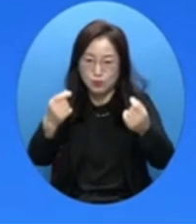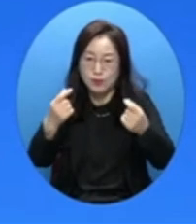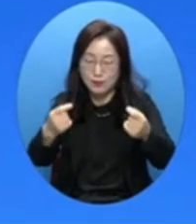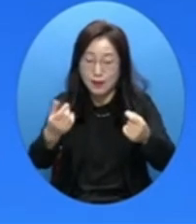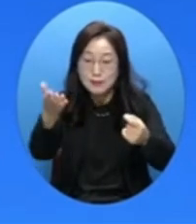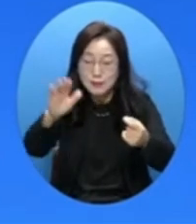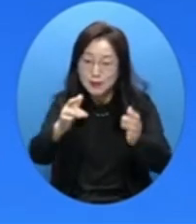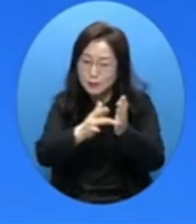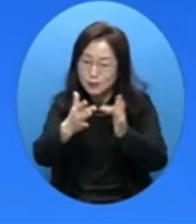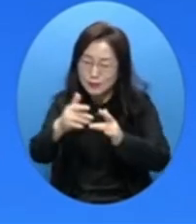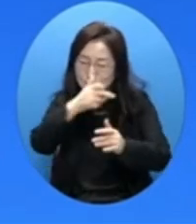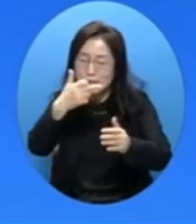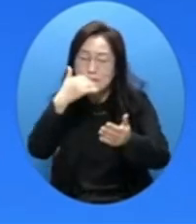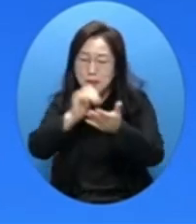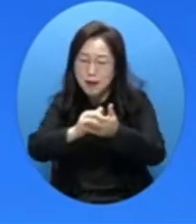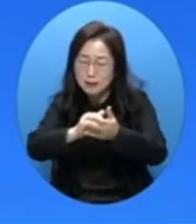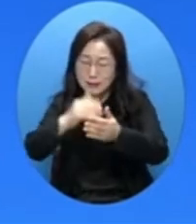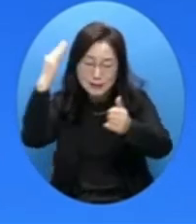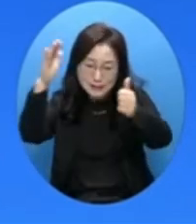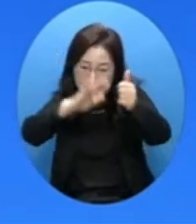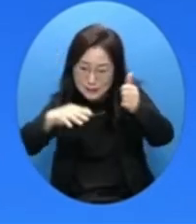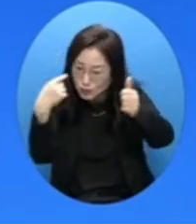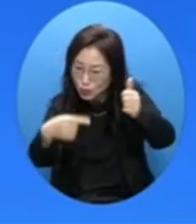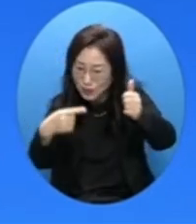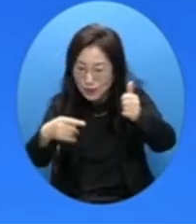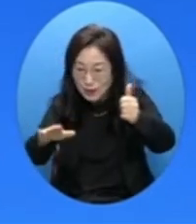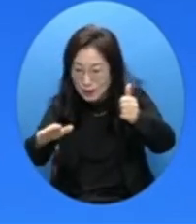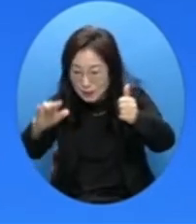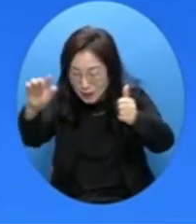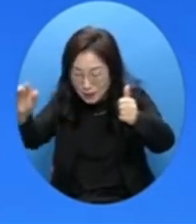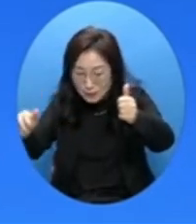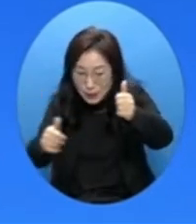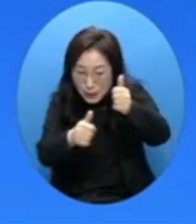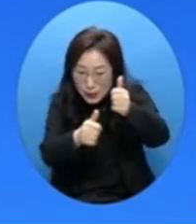시원하고 쉼을 얻을 수 있게 되는 것입니다.